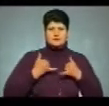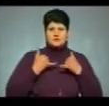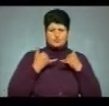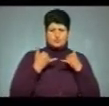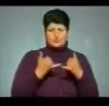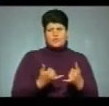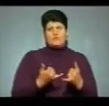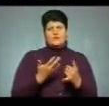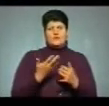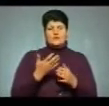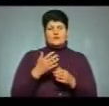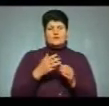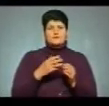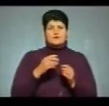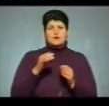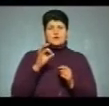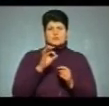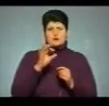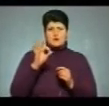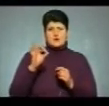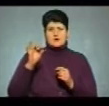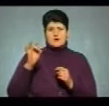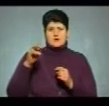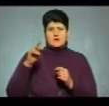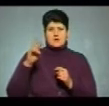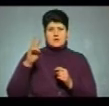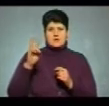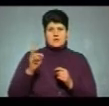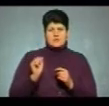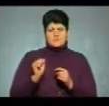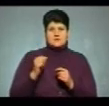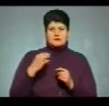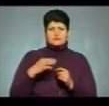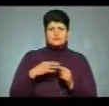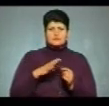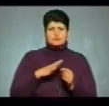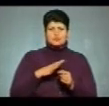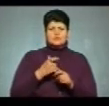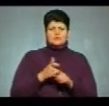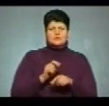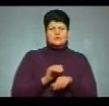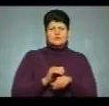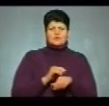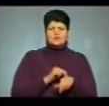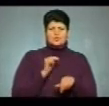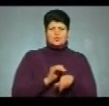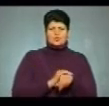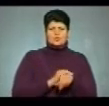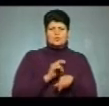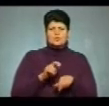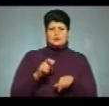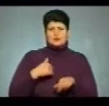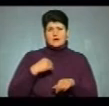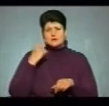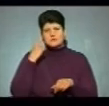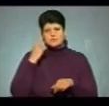128-ї окремої гірсько-піхотної бригади Олександра Орляка. Син був хорошою, чуйною, доброю людиною. І я